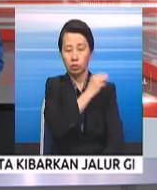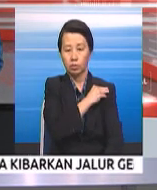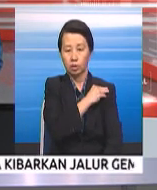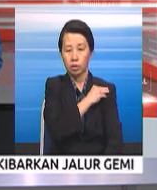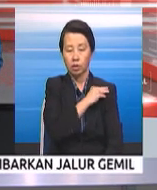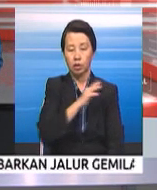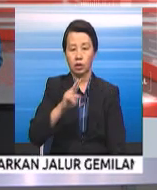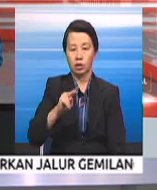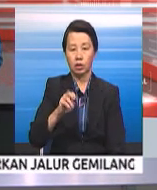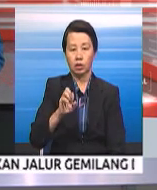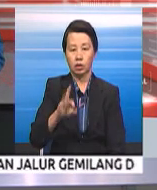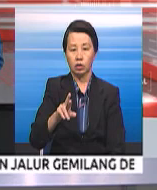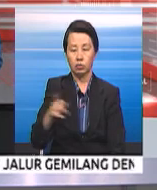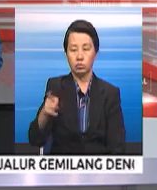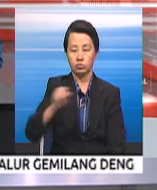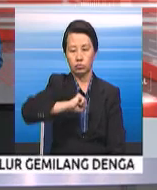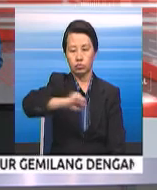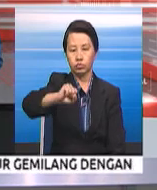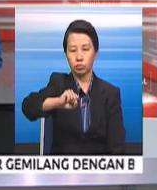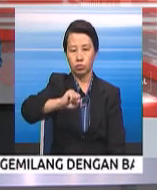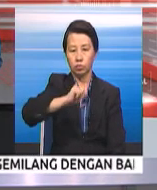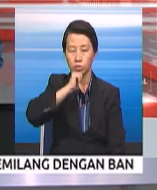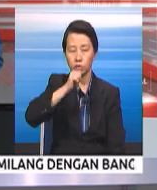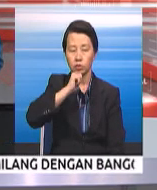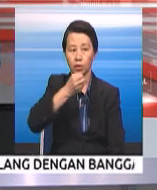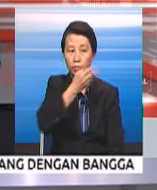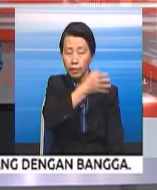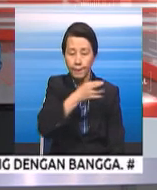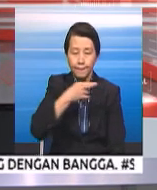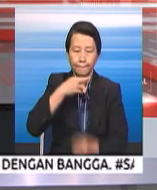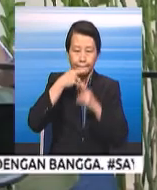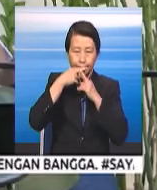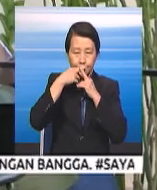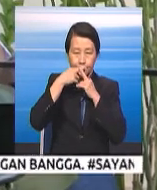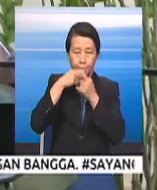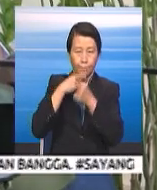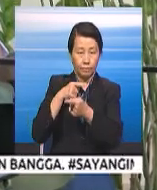Ibrahim Sulaiman antara pejuang yang tidak didendang.